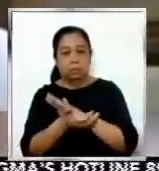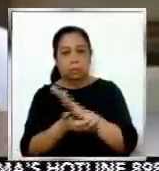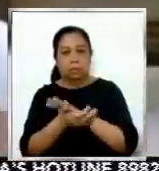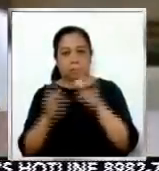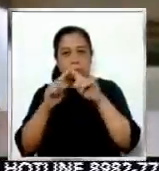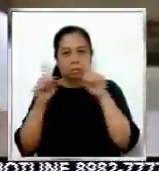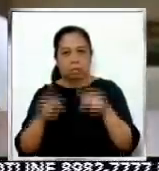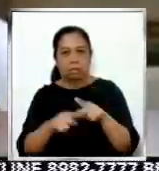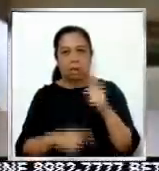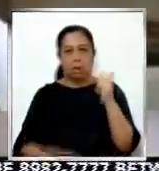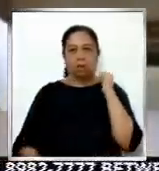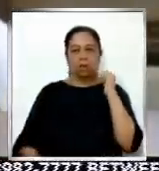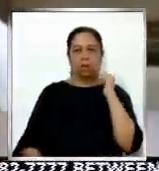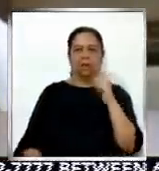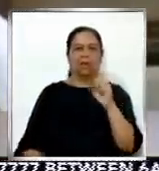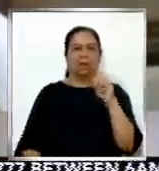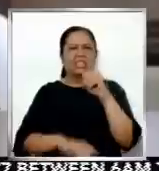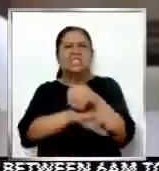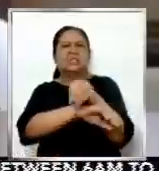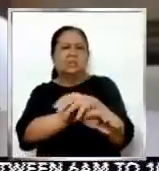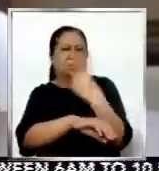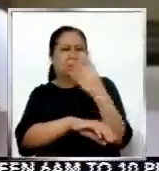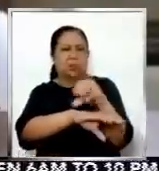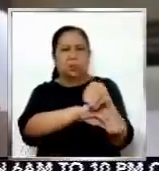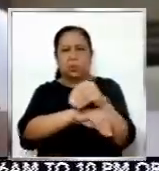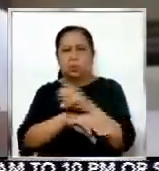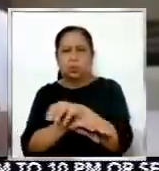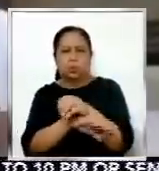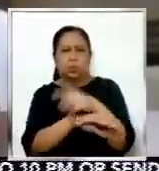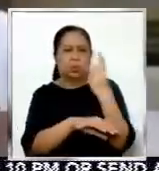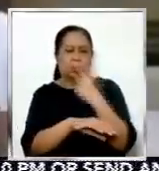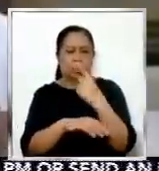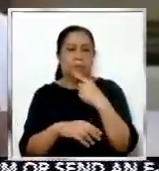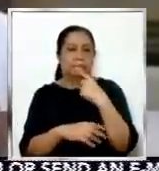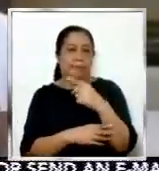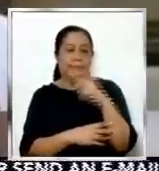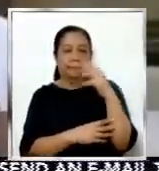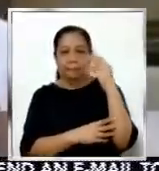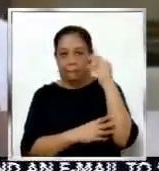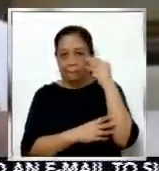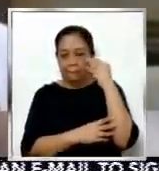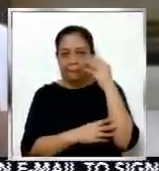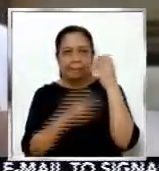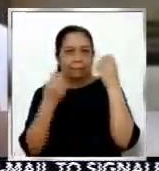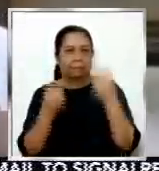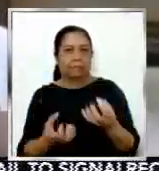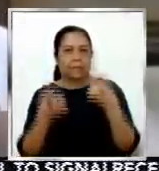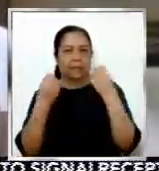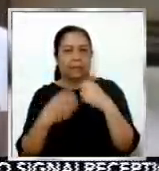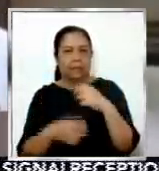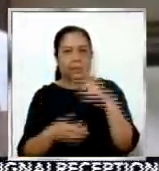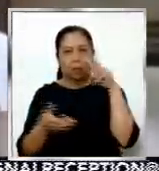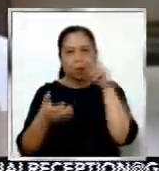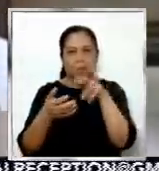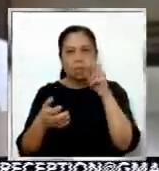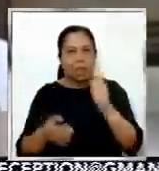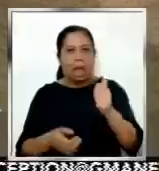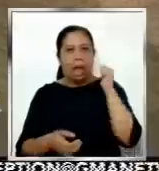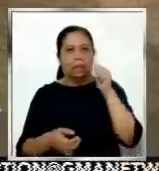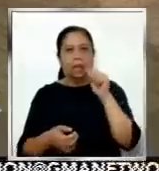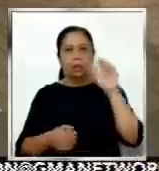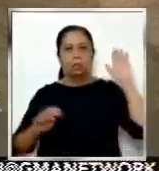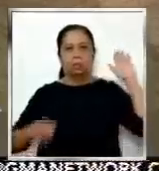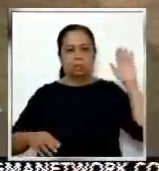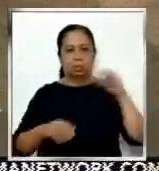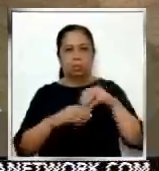na. So puro chismiso ang ating naririnig. Sabi pa ni Martires, sa dami raw ng mga witness na ayaw tumistigo sa ombudsman,